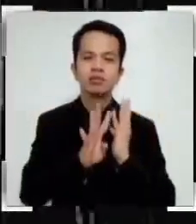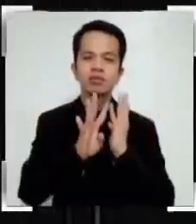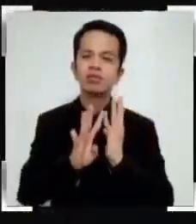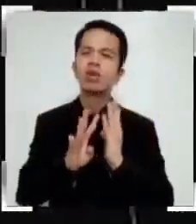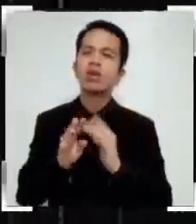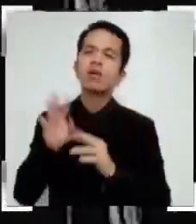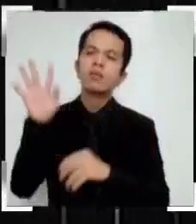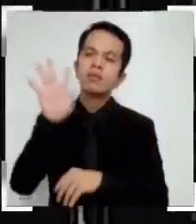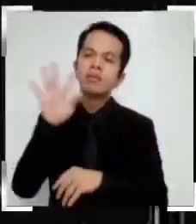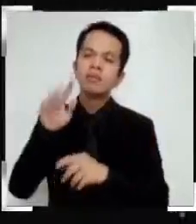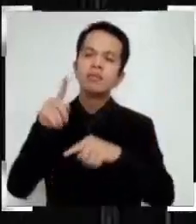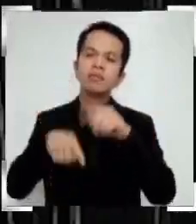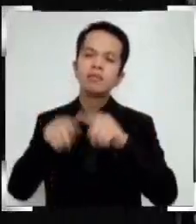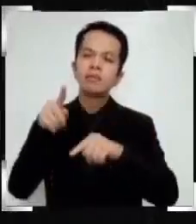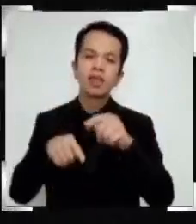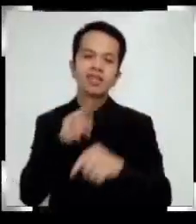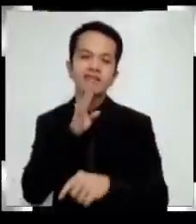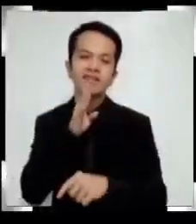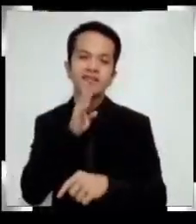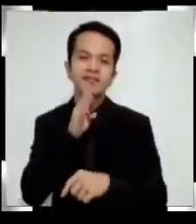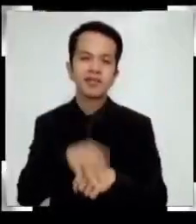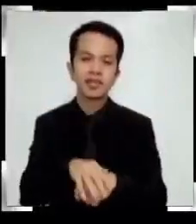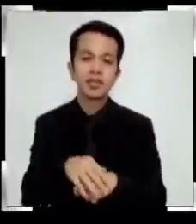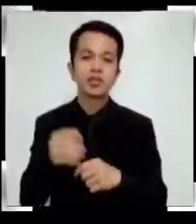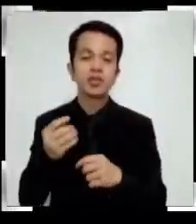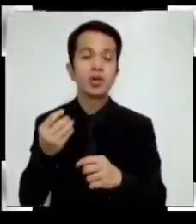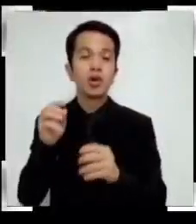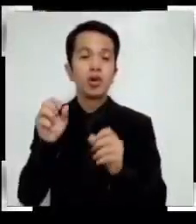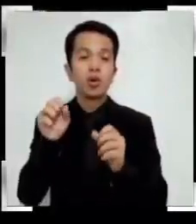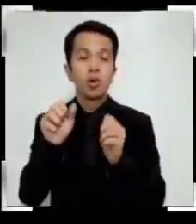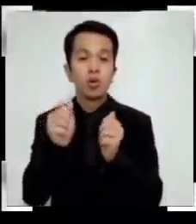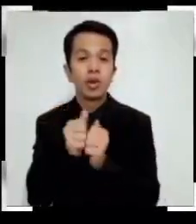dala pa silang kandila. But wait.